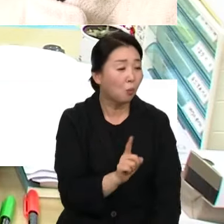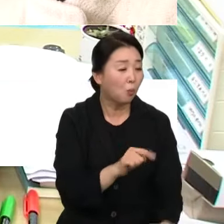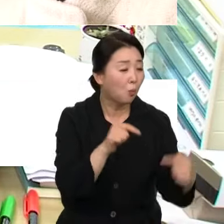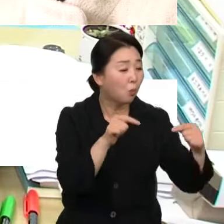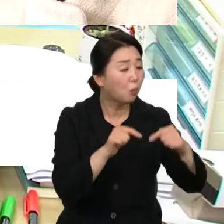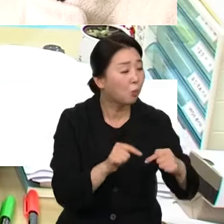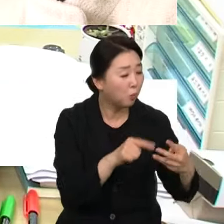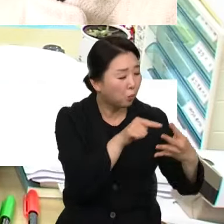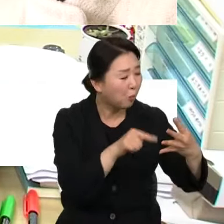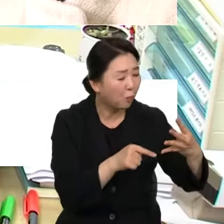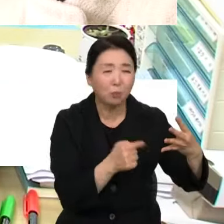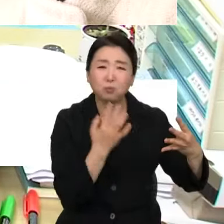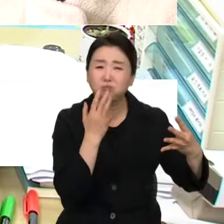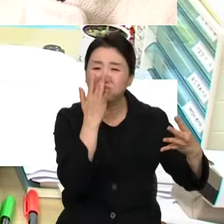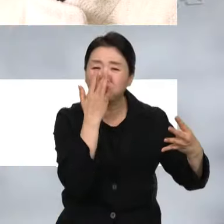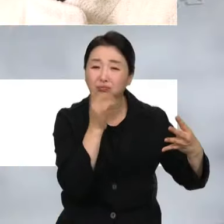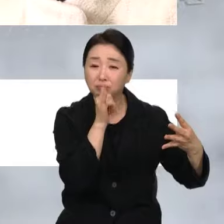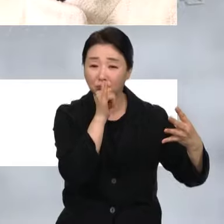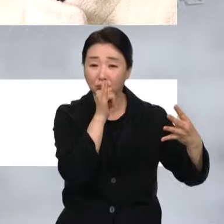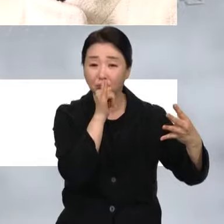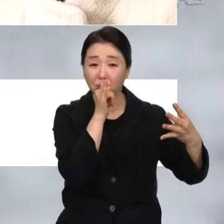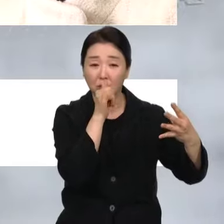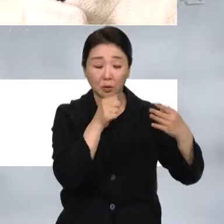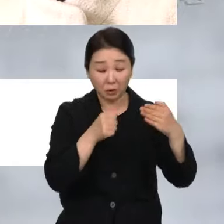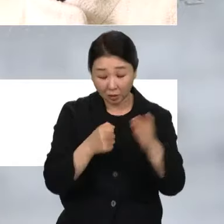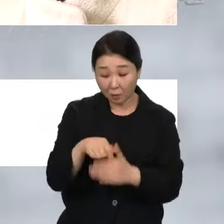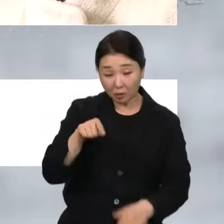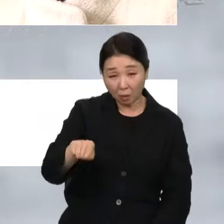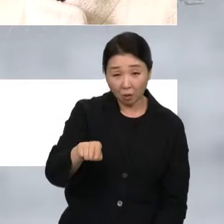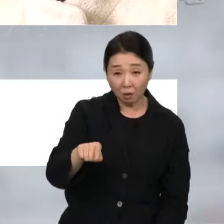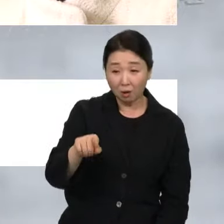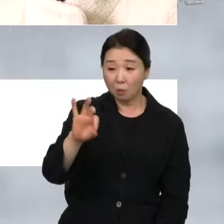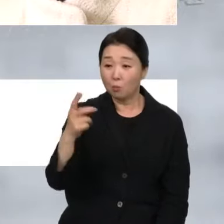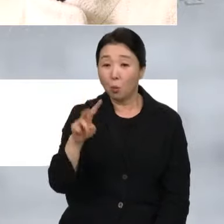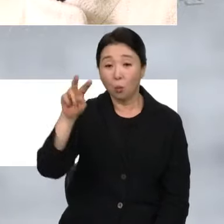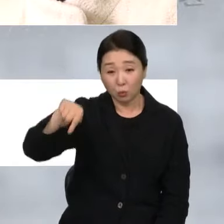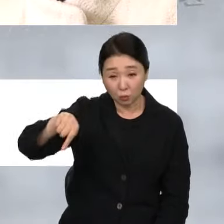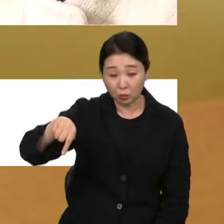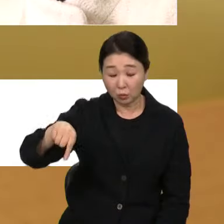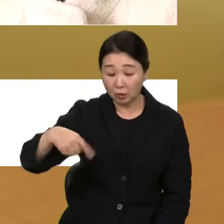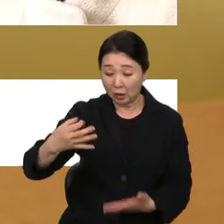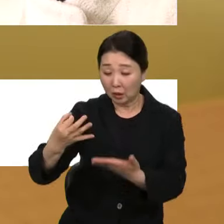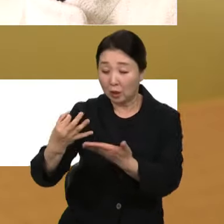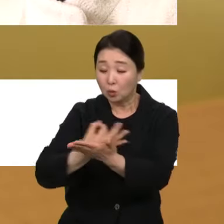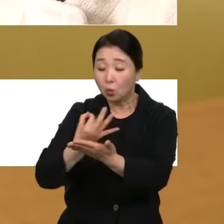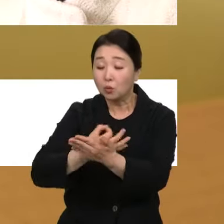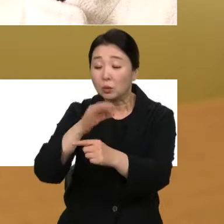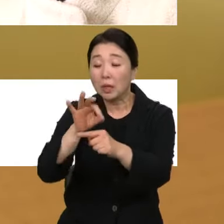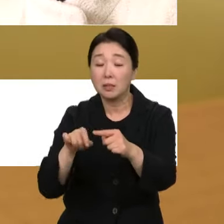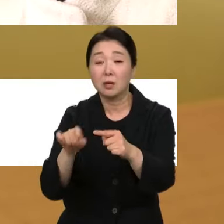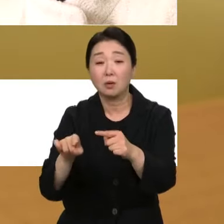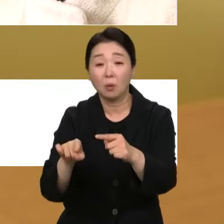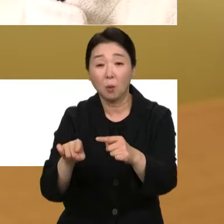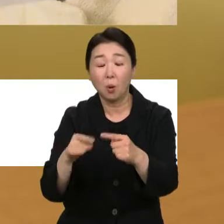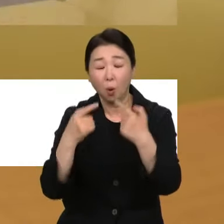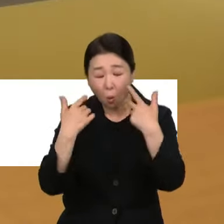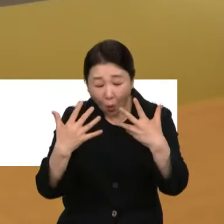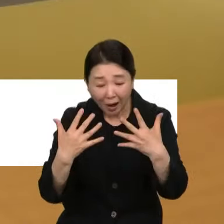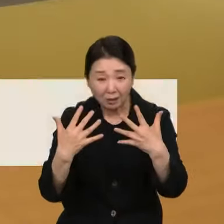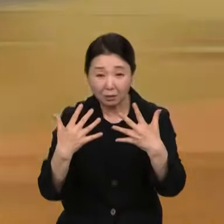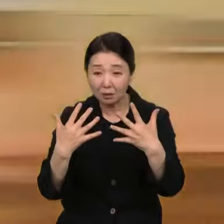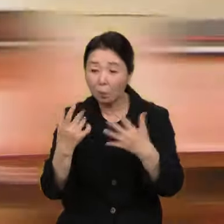되는지도 불분명한 상태인데 상대적으로 이 모수개혁은 어떤 아니냐가 결국에는 뚜렷해진